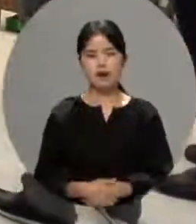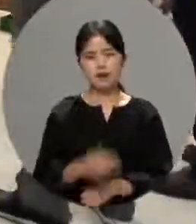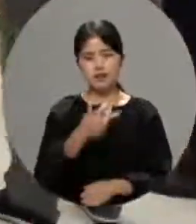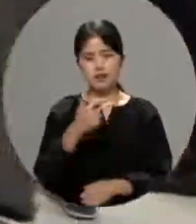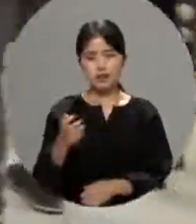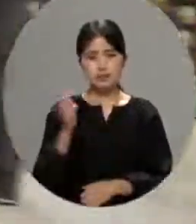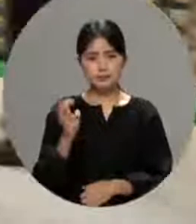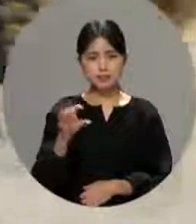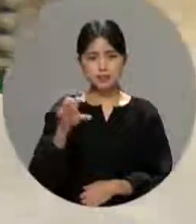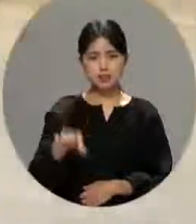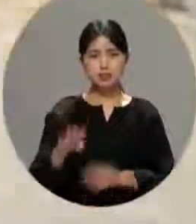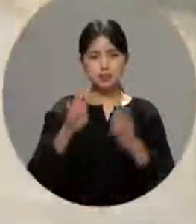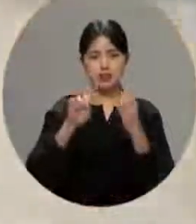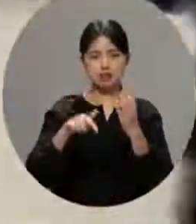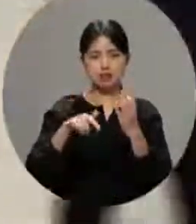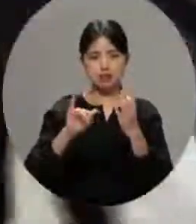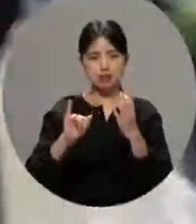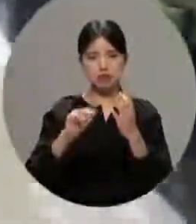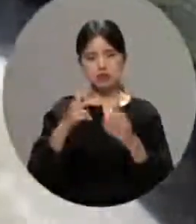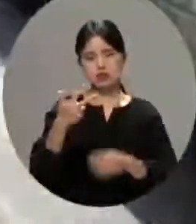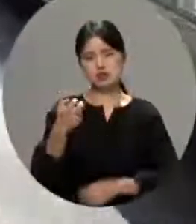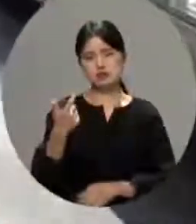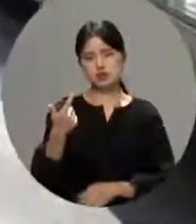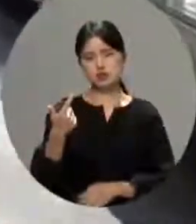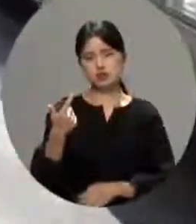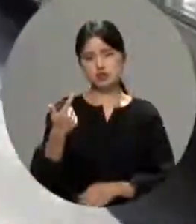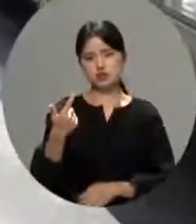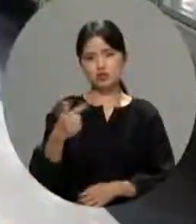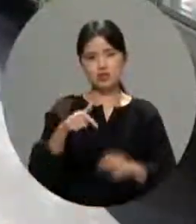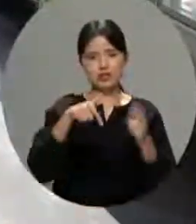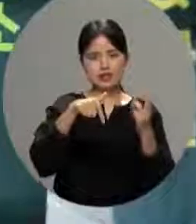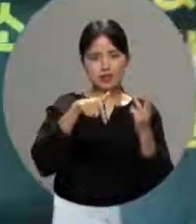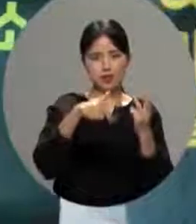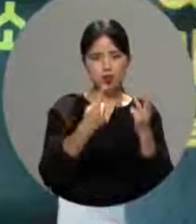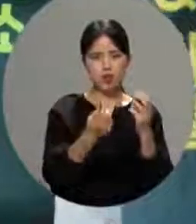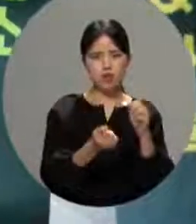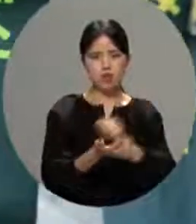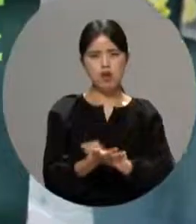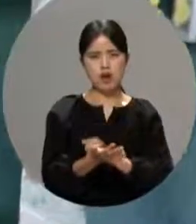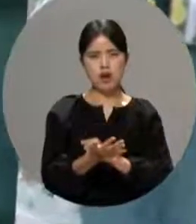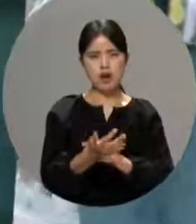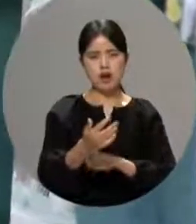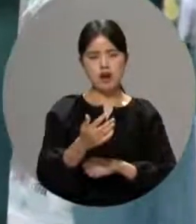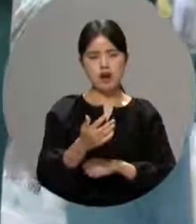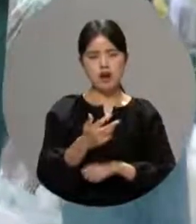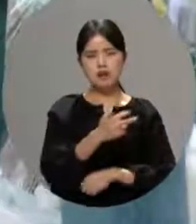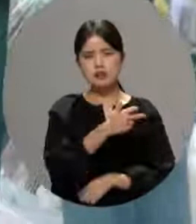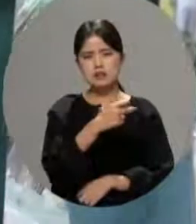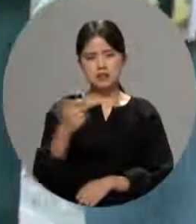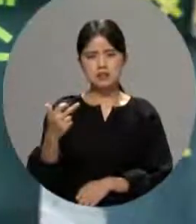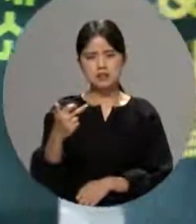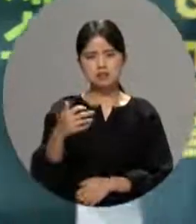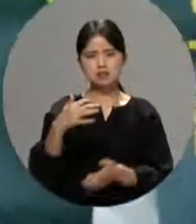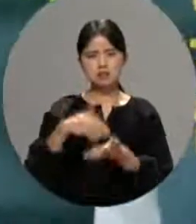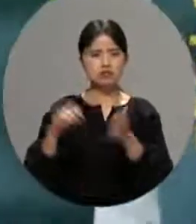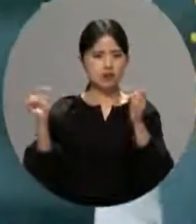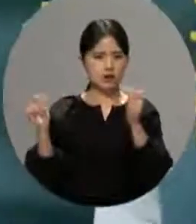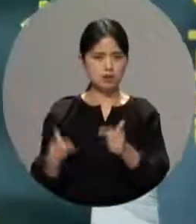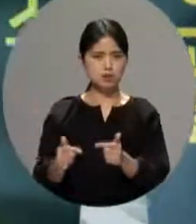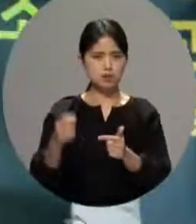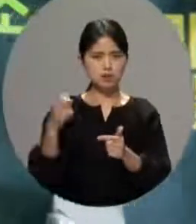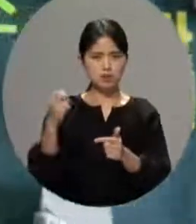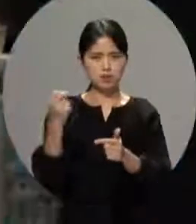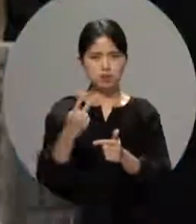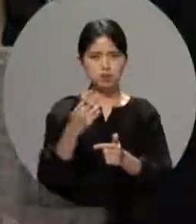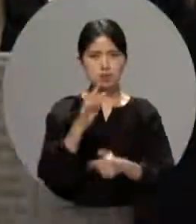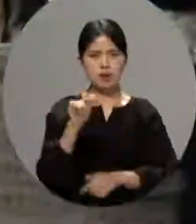대형마트 업계의 4분기 전망은 76으로 삼고 현상의 영향을 직접 받는 중산층 고객 수 감소와 객단가